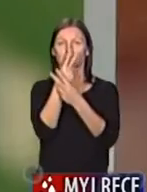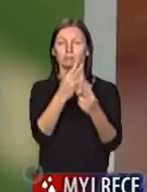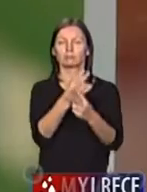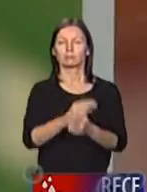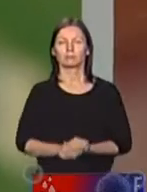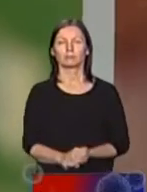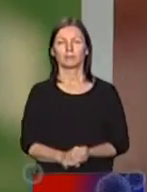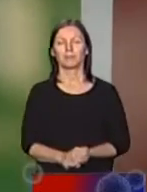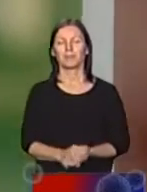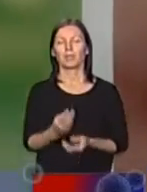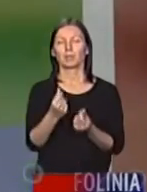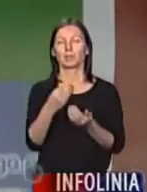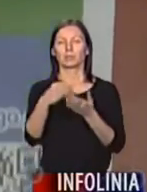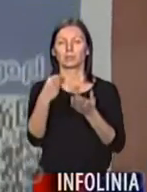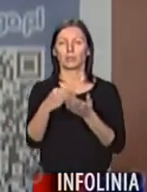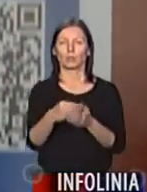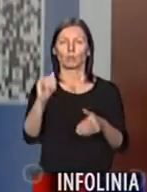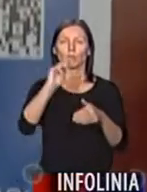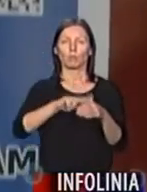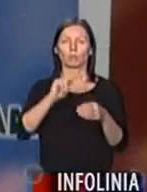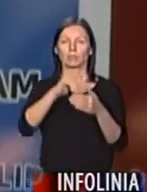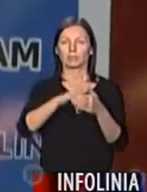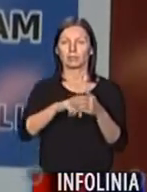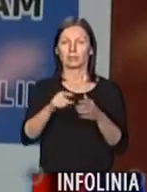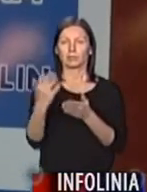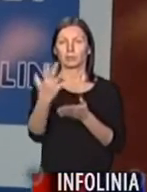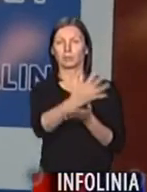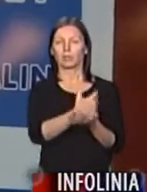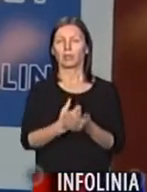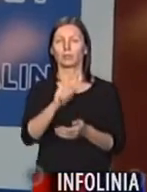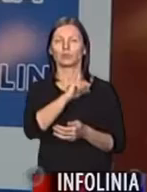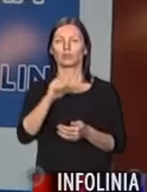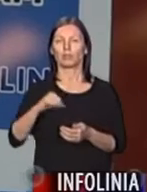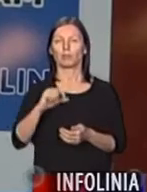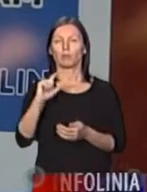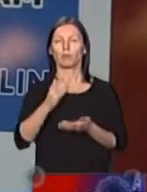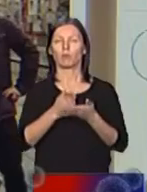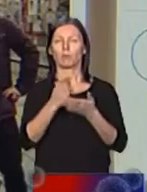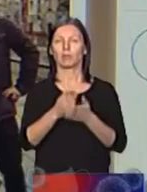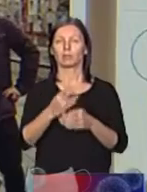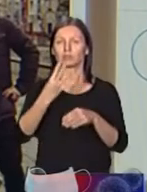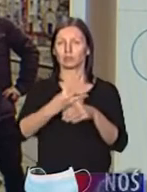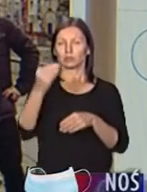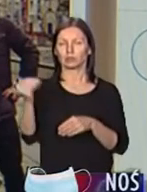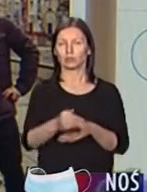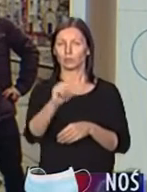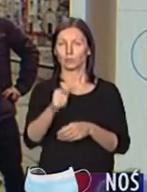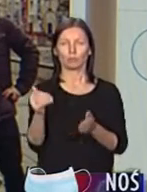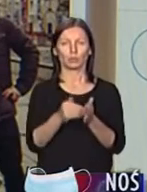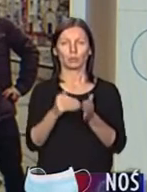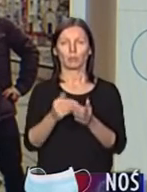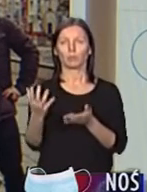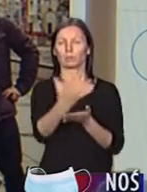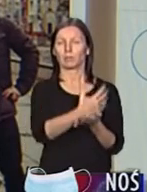wzrok. Pieniądze na zakup wyposażenia pomysłodawcy zbierają na portalu Się Pomaga. Potrzeba 40 tysięcy złotych. Uzbierano już ponad